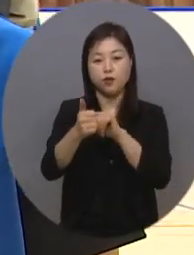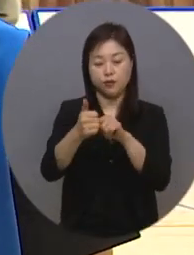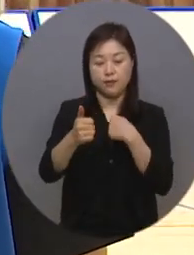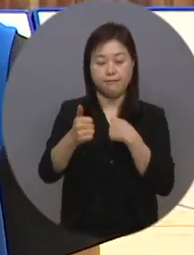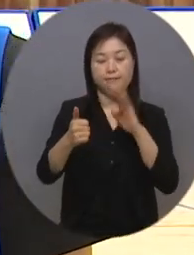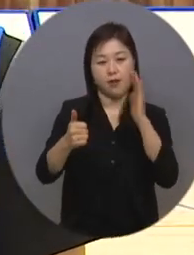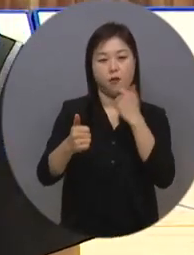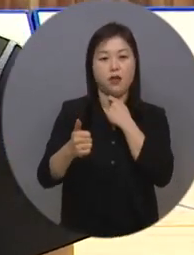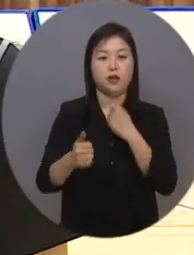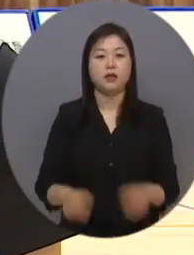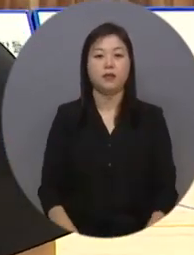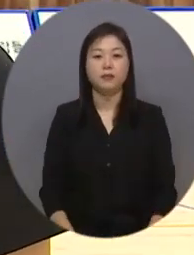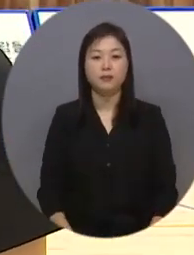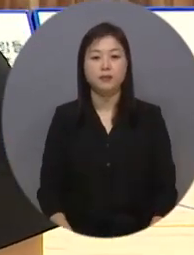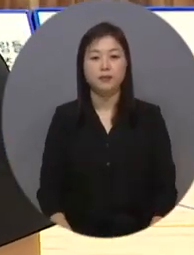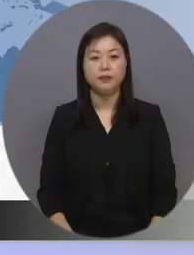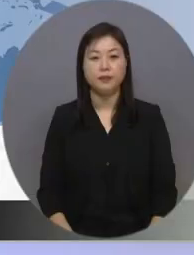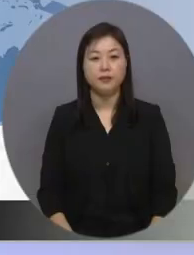싶습니다.